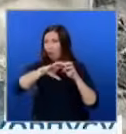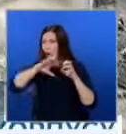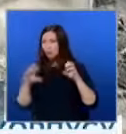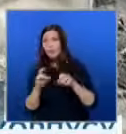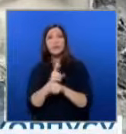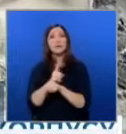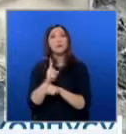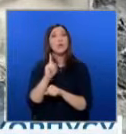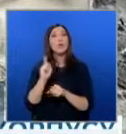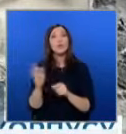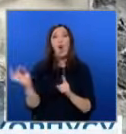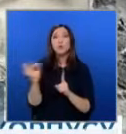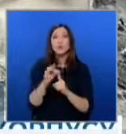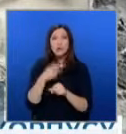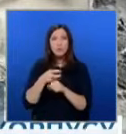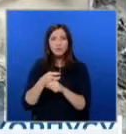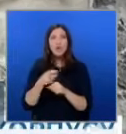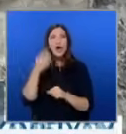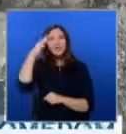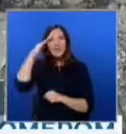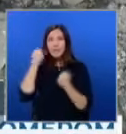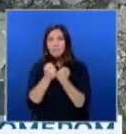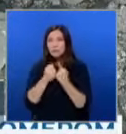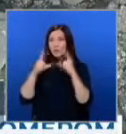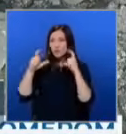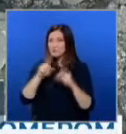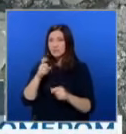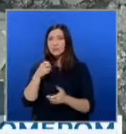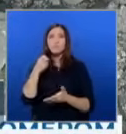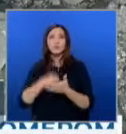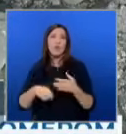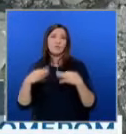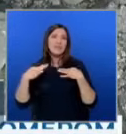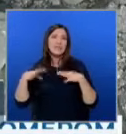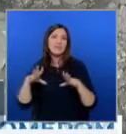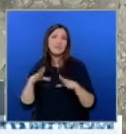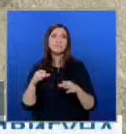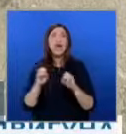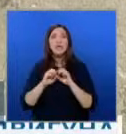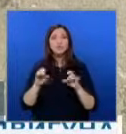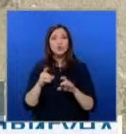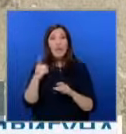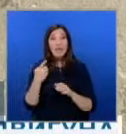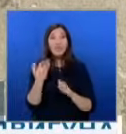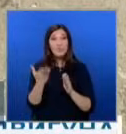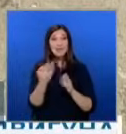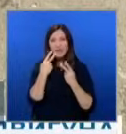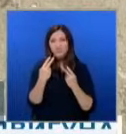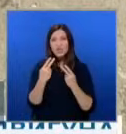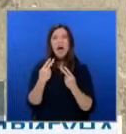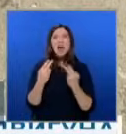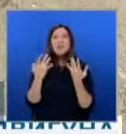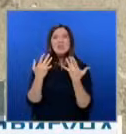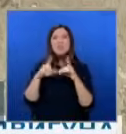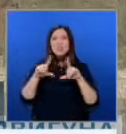която е ударила болницата. Датата и мястото на фотографиите не са потвърдени от независим източник. На една от тях се вижда и серийният номер на